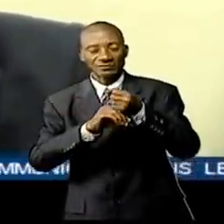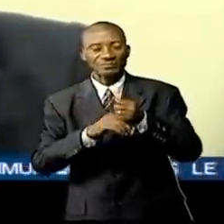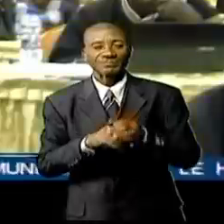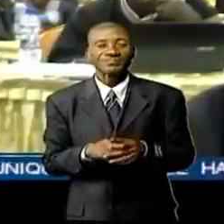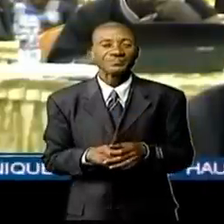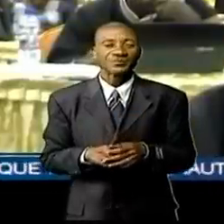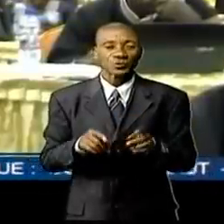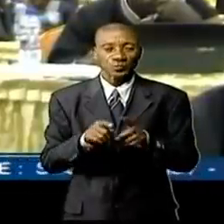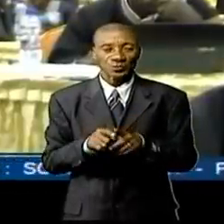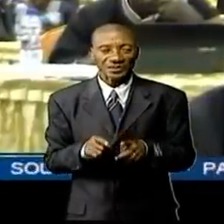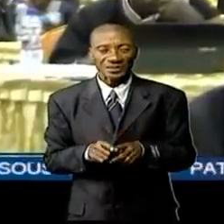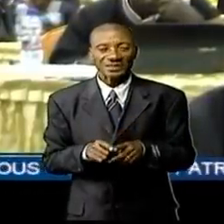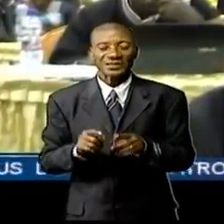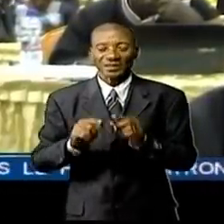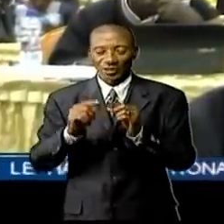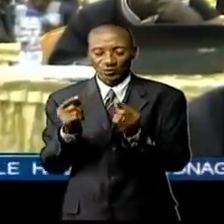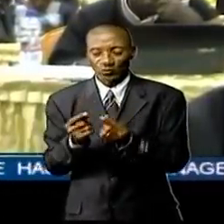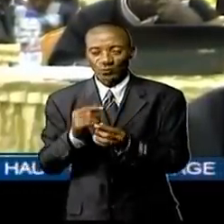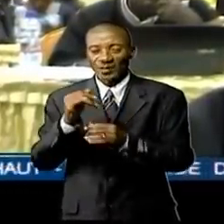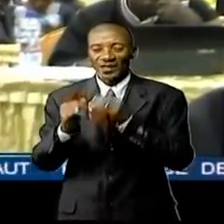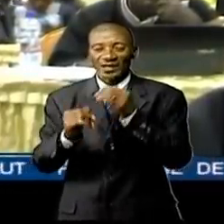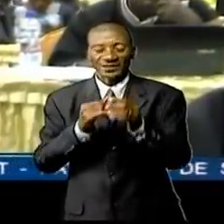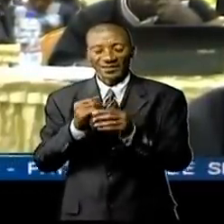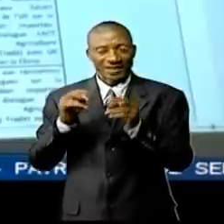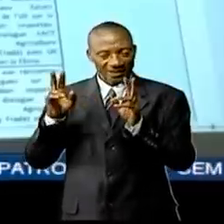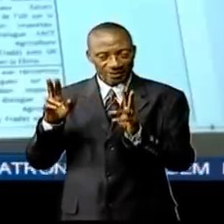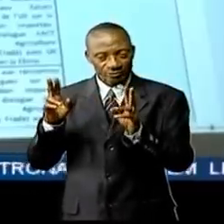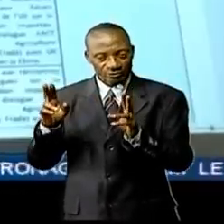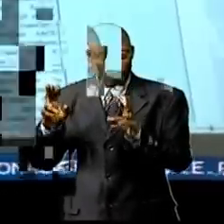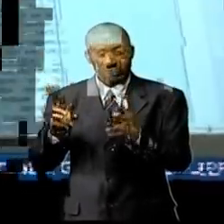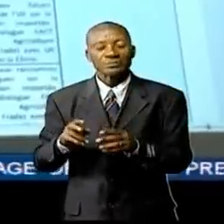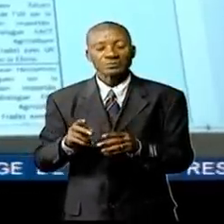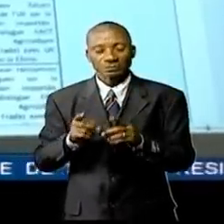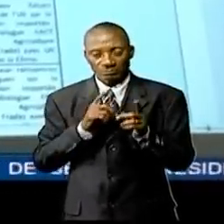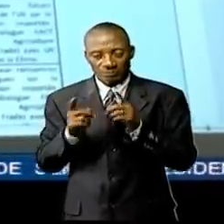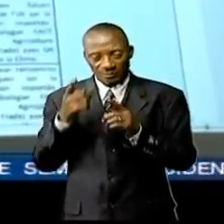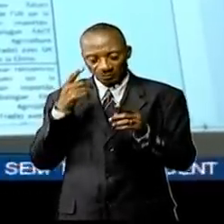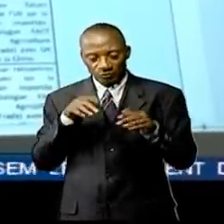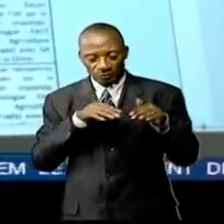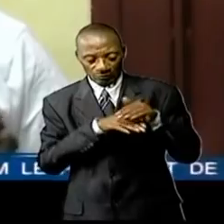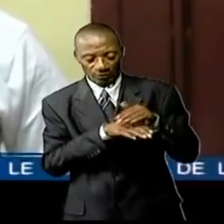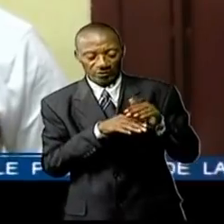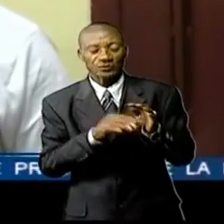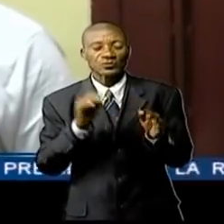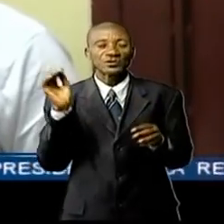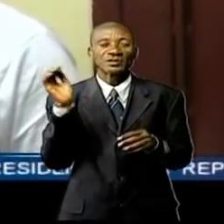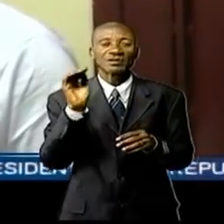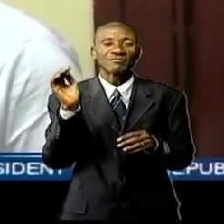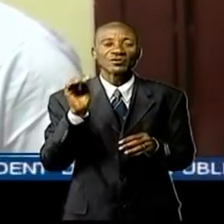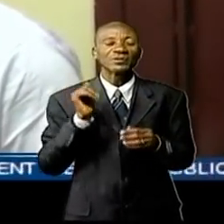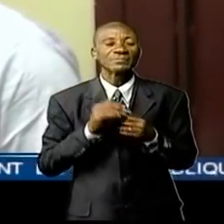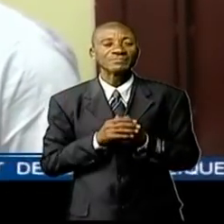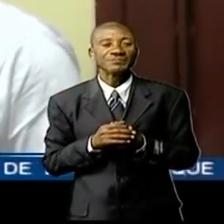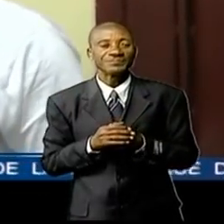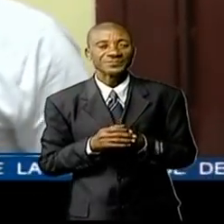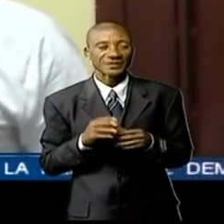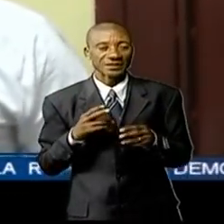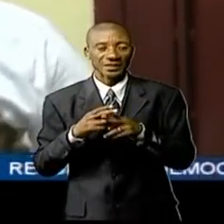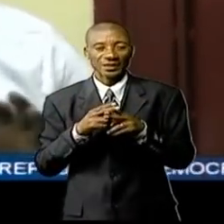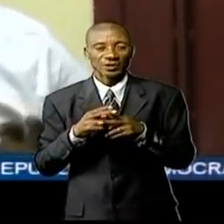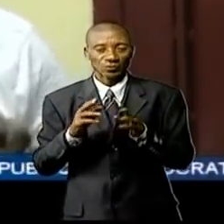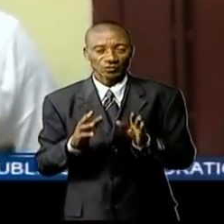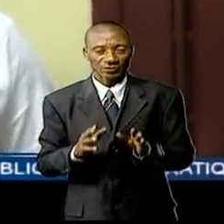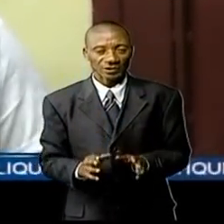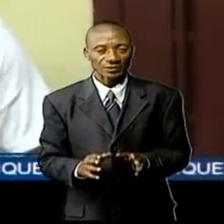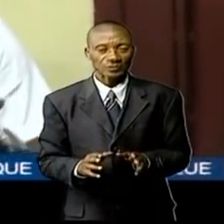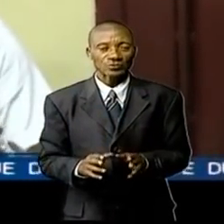tropicales, section RDC, parlent de résultats atteints dans le cadre de ces assises. Pour sa part, les coordonnateurs du Cercle